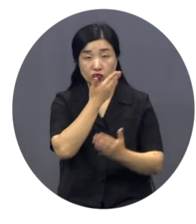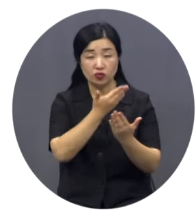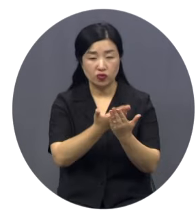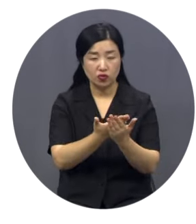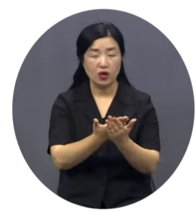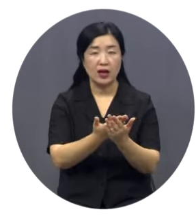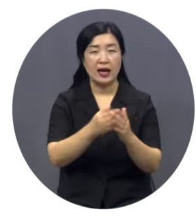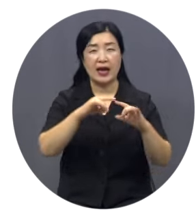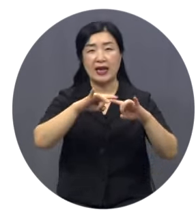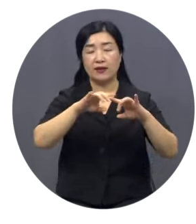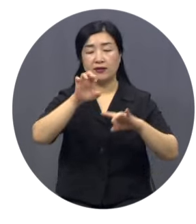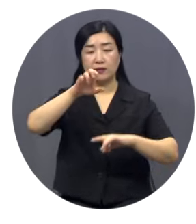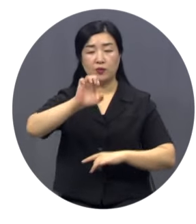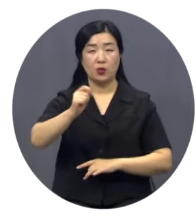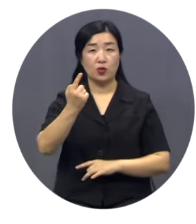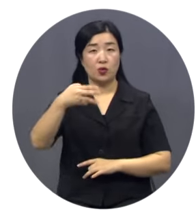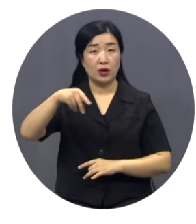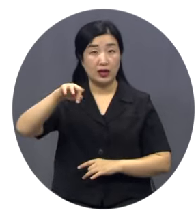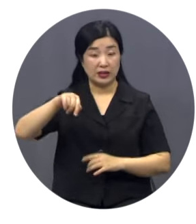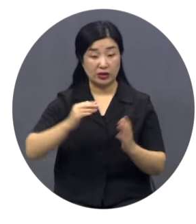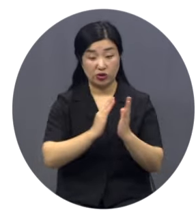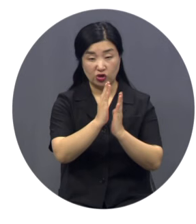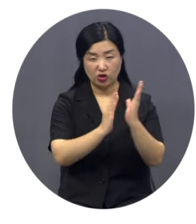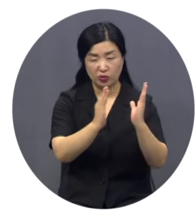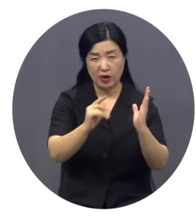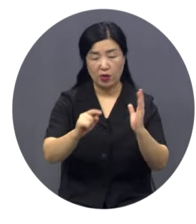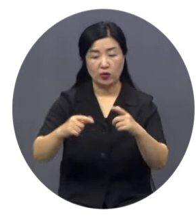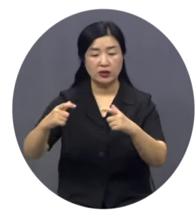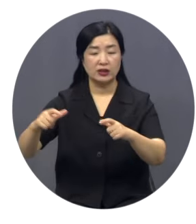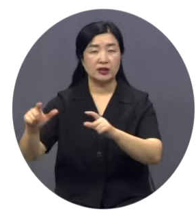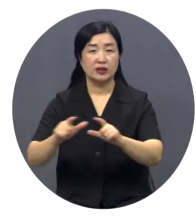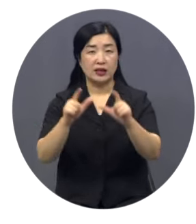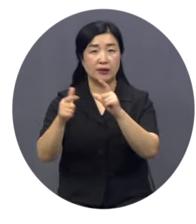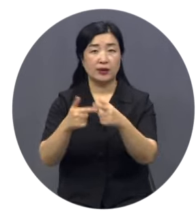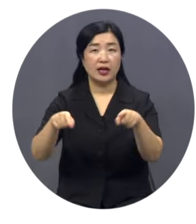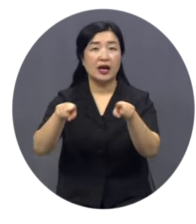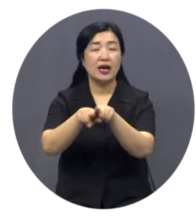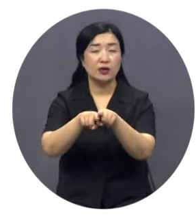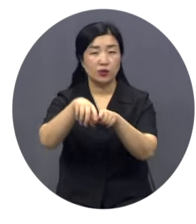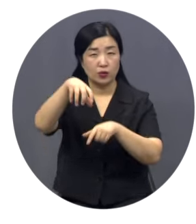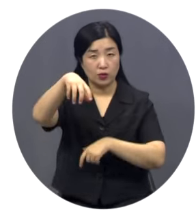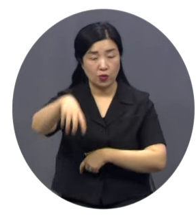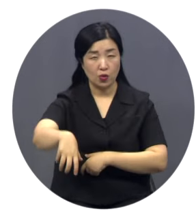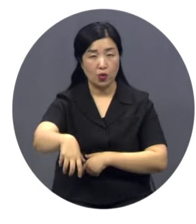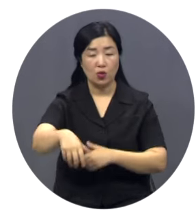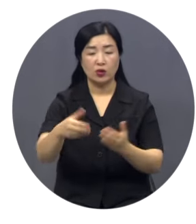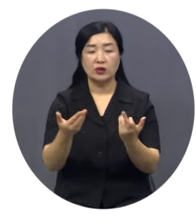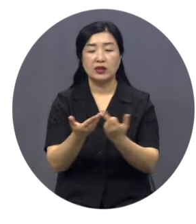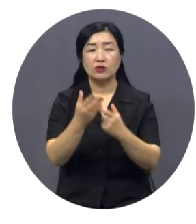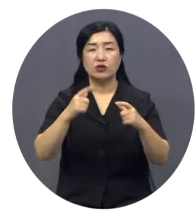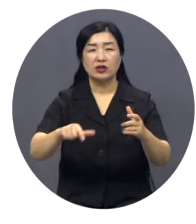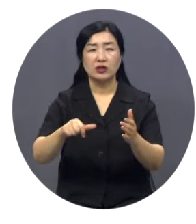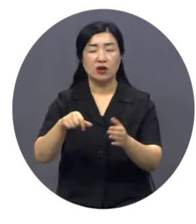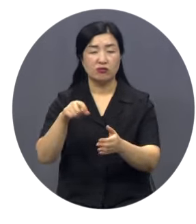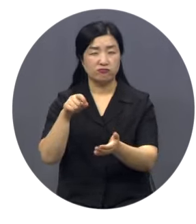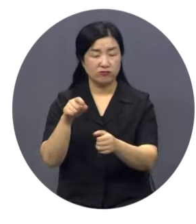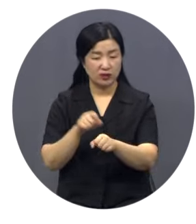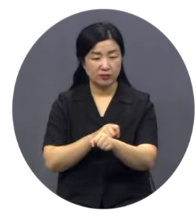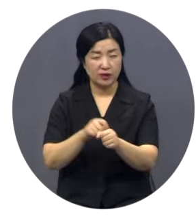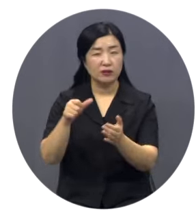시설인 에너지 포레스트와 지역 주민이 참여하는 지역 상생 시설 제주 특산품 마켓 등은